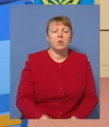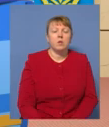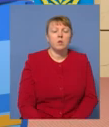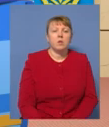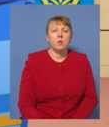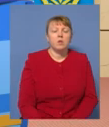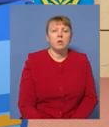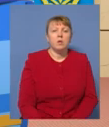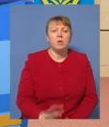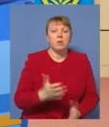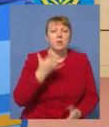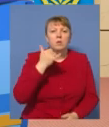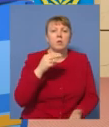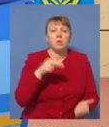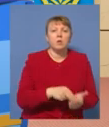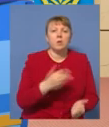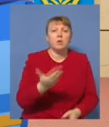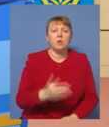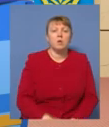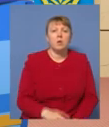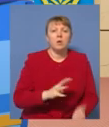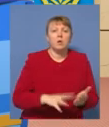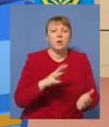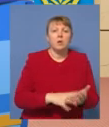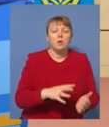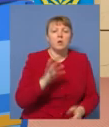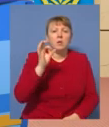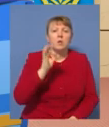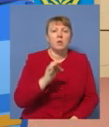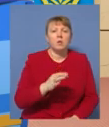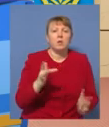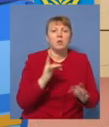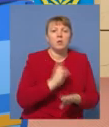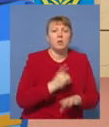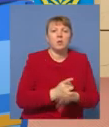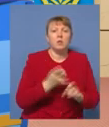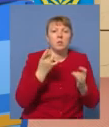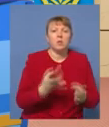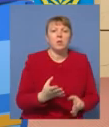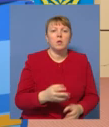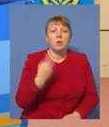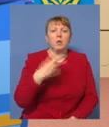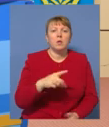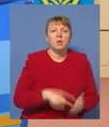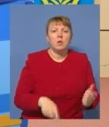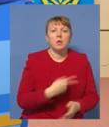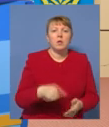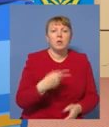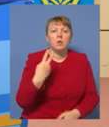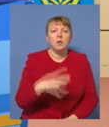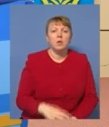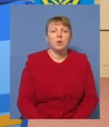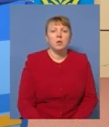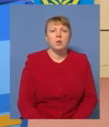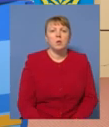А когда звонят, именно представляются, это на 99%, скорее всего, интернет. Это мошенники. Это мошенники, да. То есть не нужно верить вот таким вот ни в коем